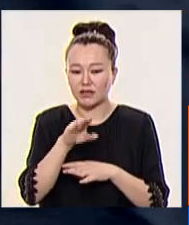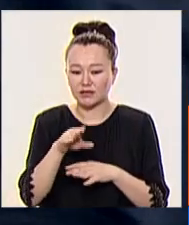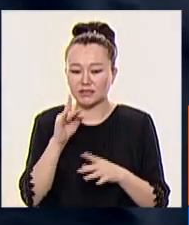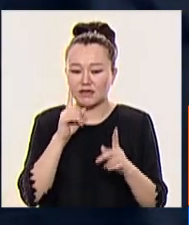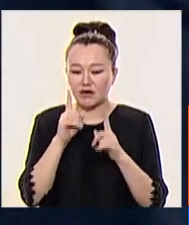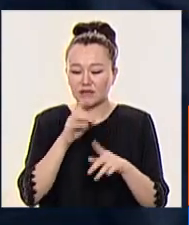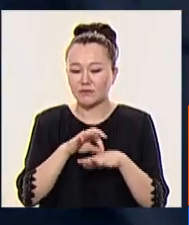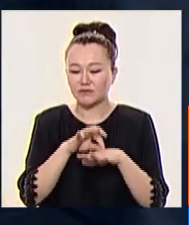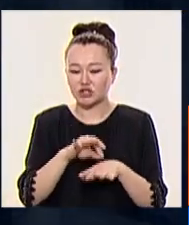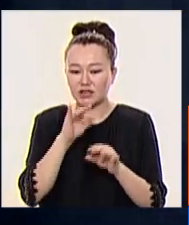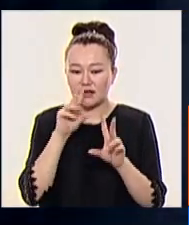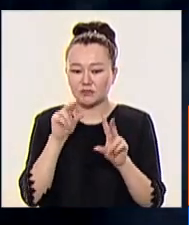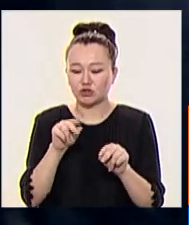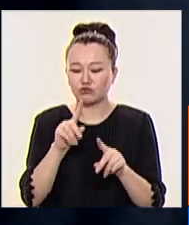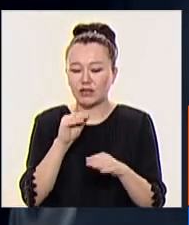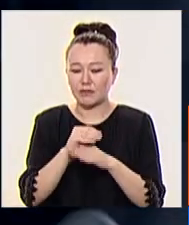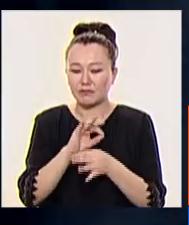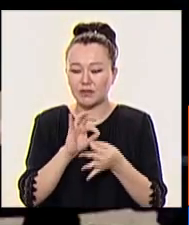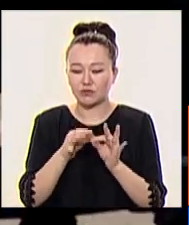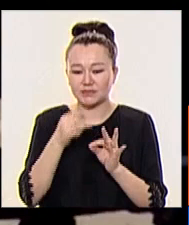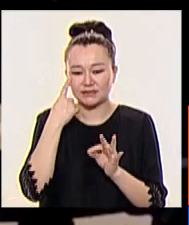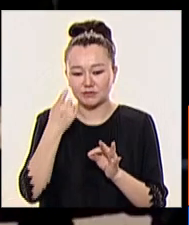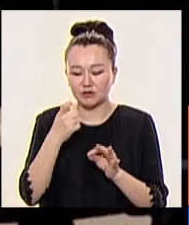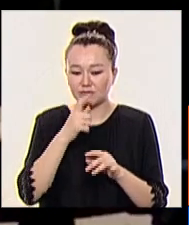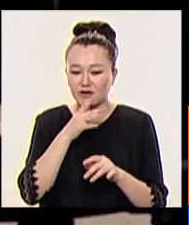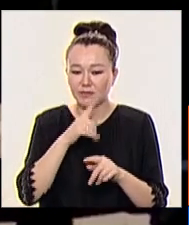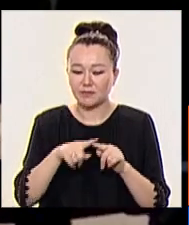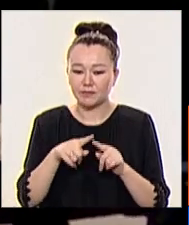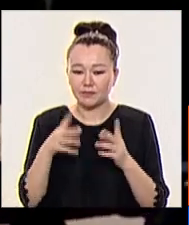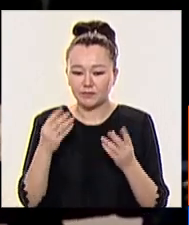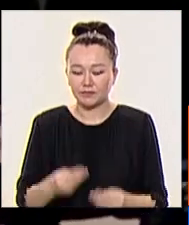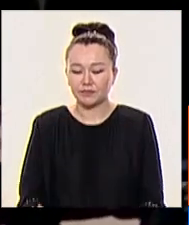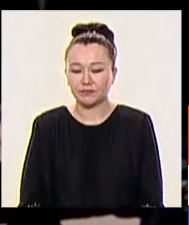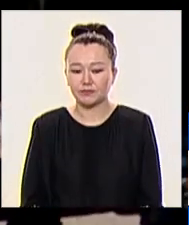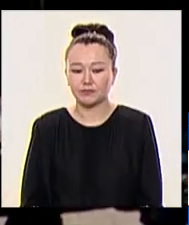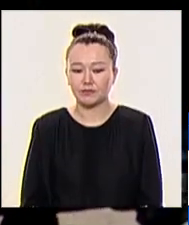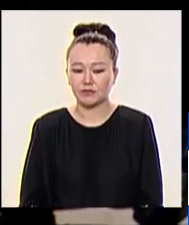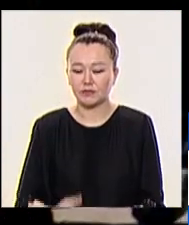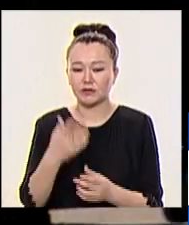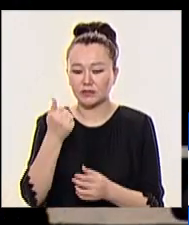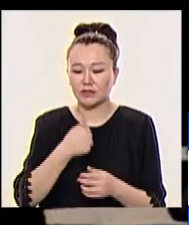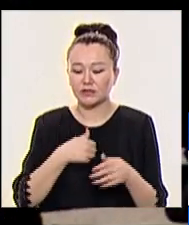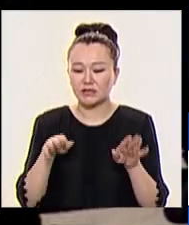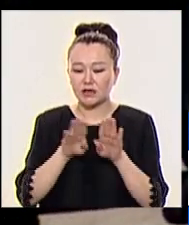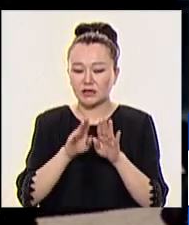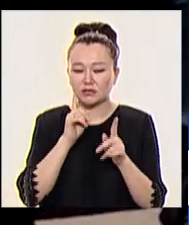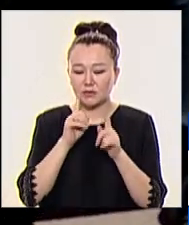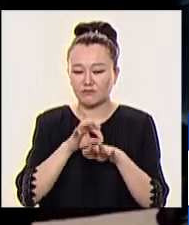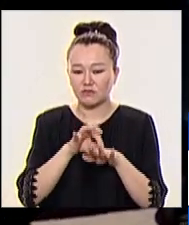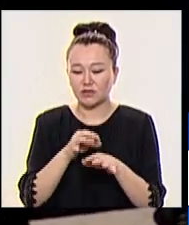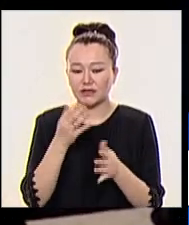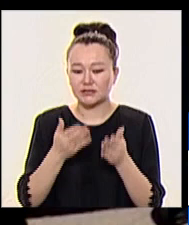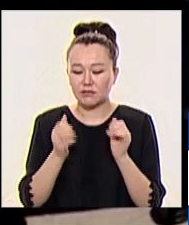и пообещал, что дополнительные подробности сообщат в ближайшие дни. Да, я просто закрытое совещание провожу, если